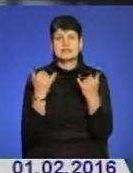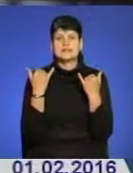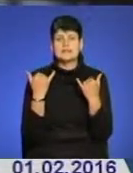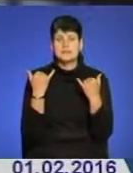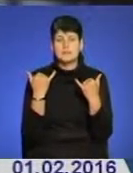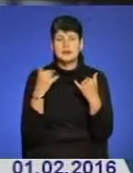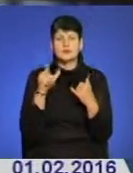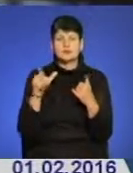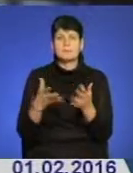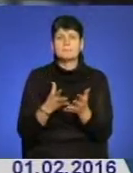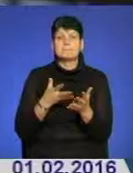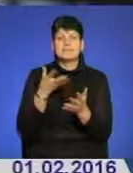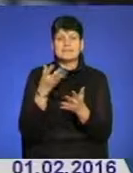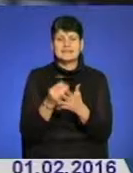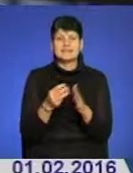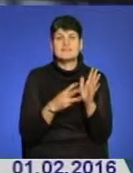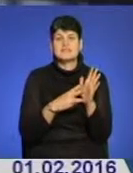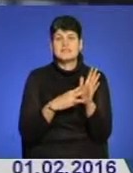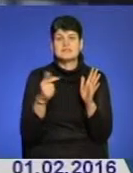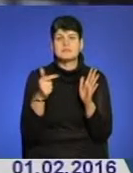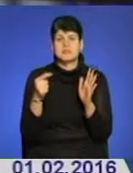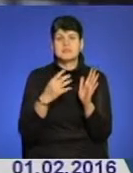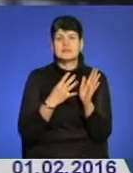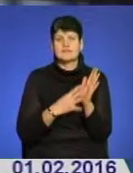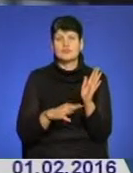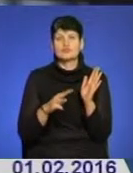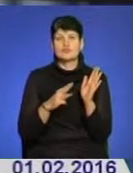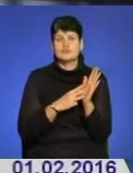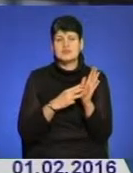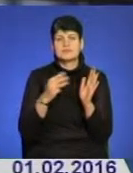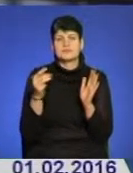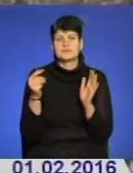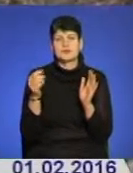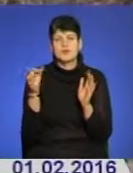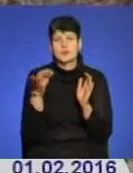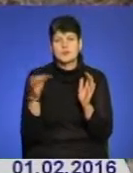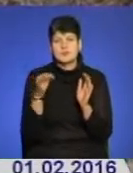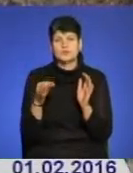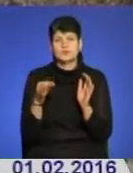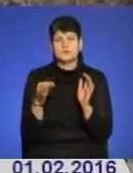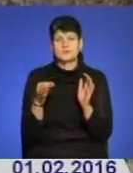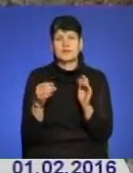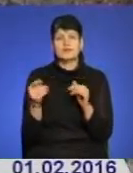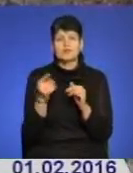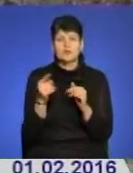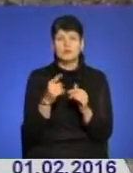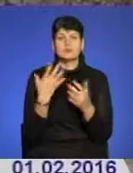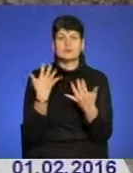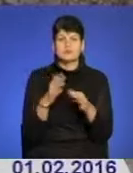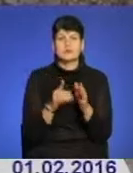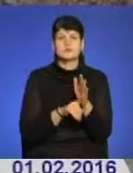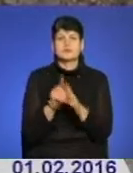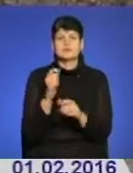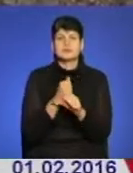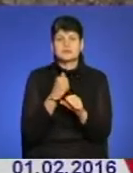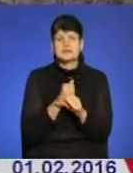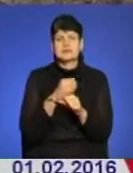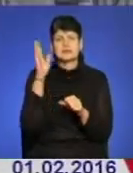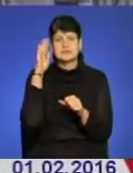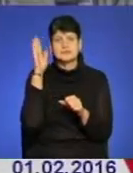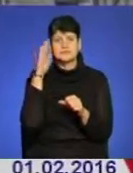багатоповерхівок сплачуватимуть 8 гривень 98 копійок за кубометр води. У Тернополі діє новий тариф на водопостачання